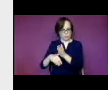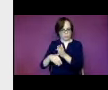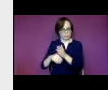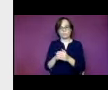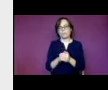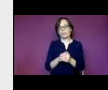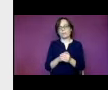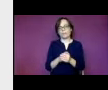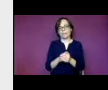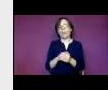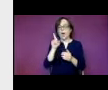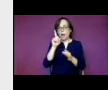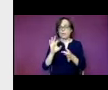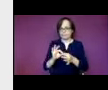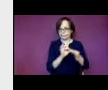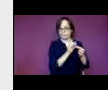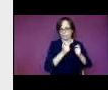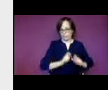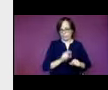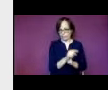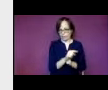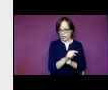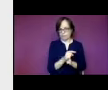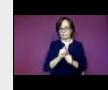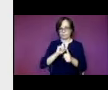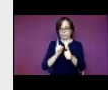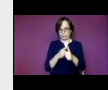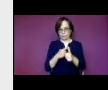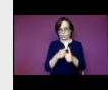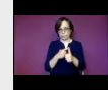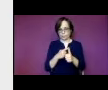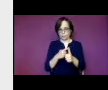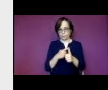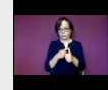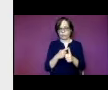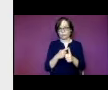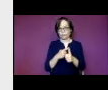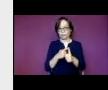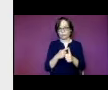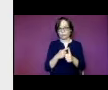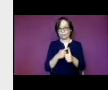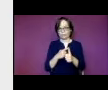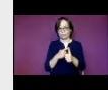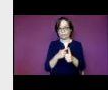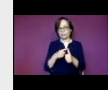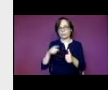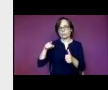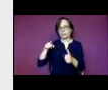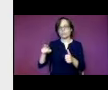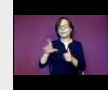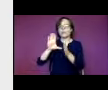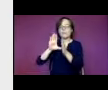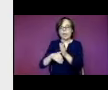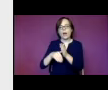związane z wsią. Pierwsza rzecz to jest taki zamknięty obieg, powiedzmy, tęsknot, które